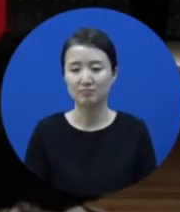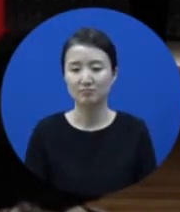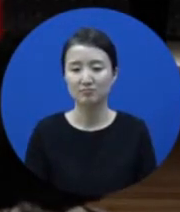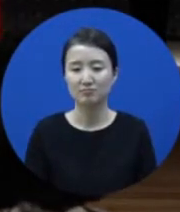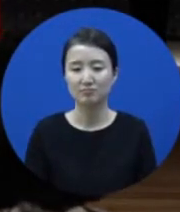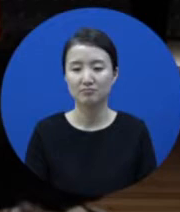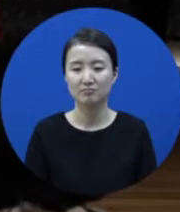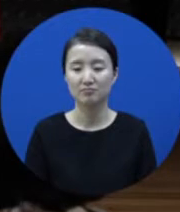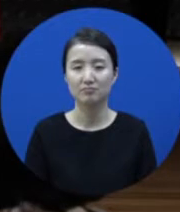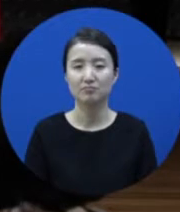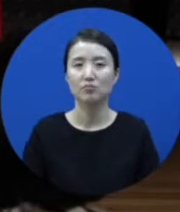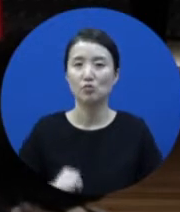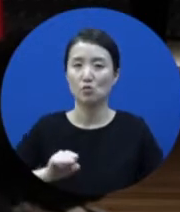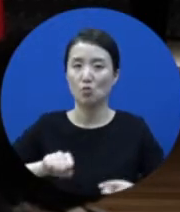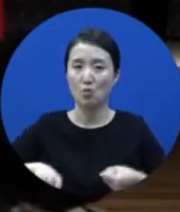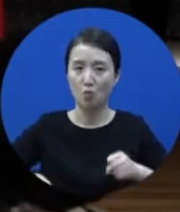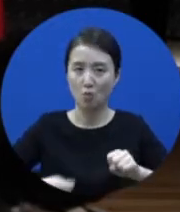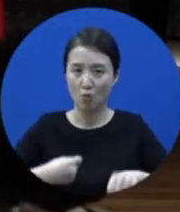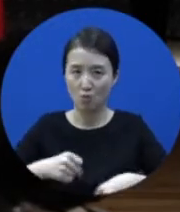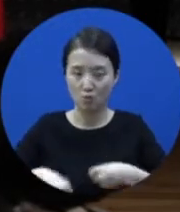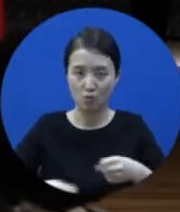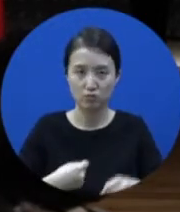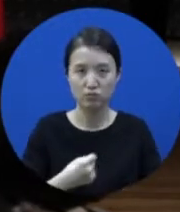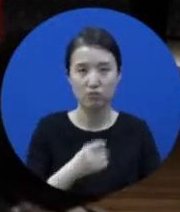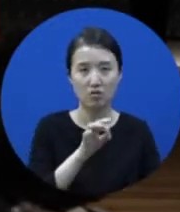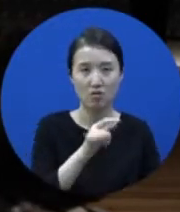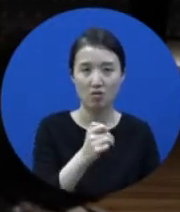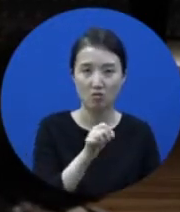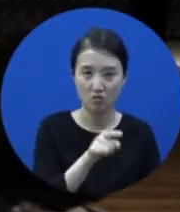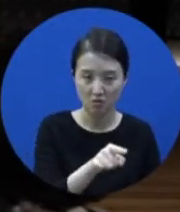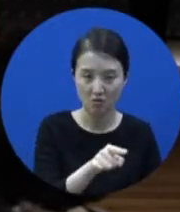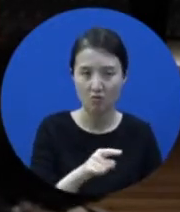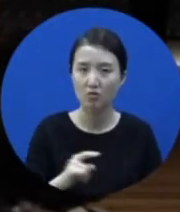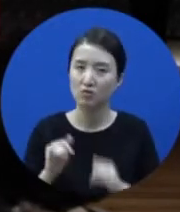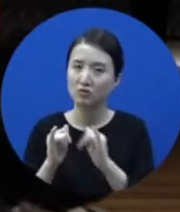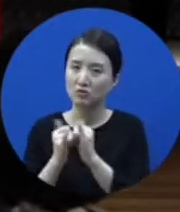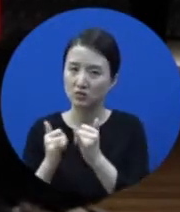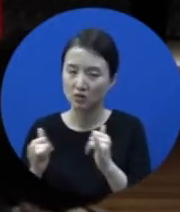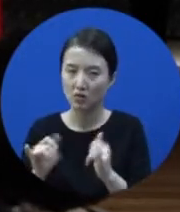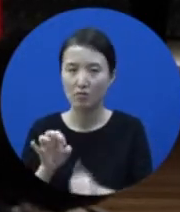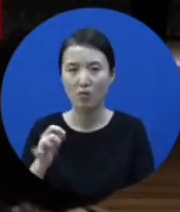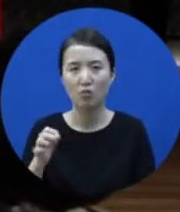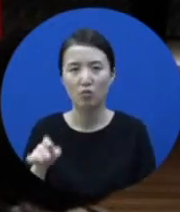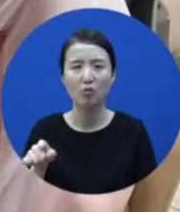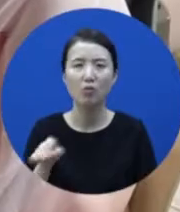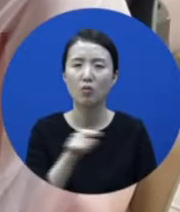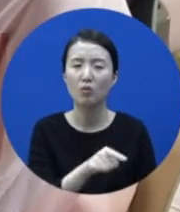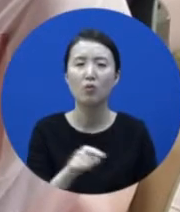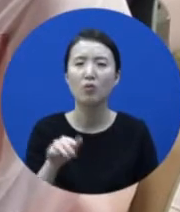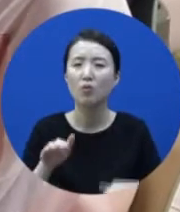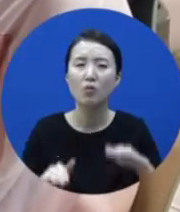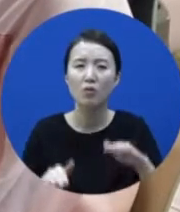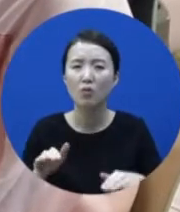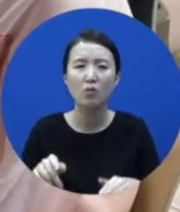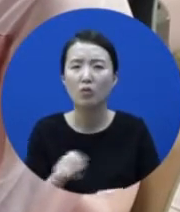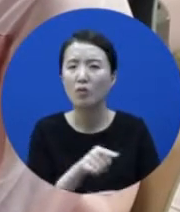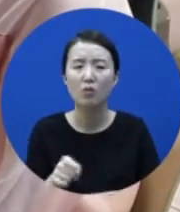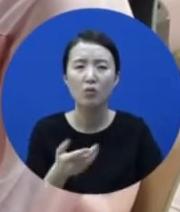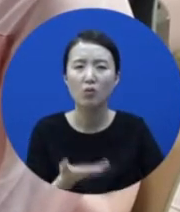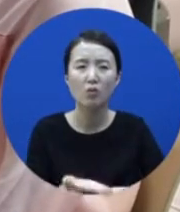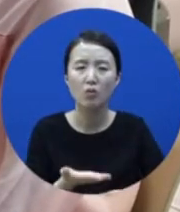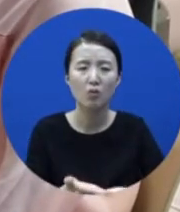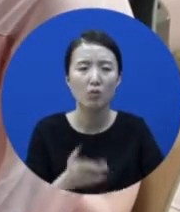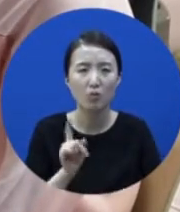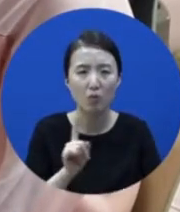여러분 동물의 언어와 사람의 언어의 차이가 뭐가 있을까요? 동물의